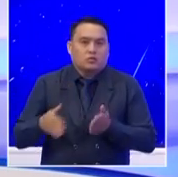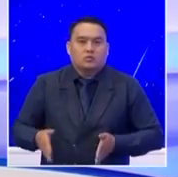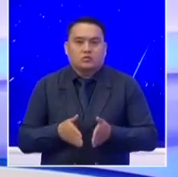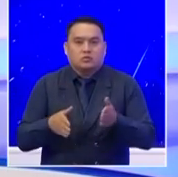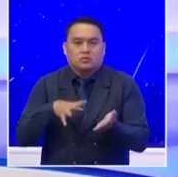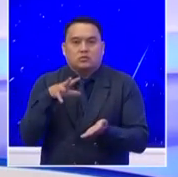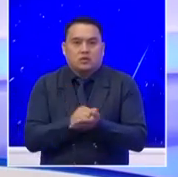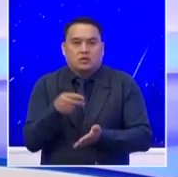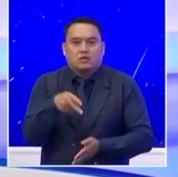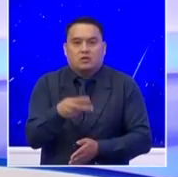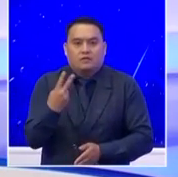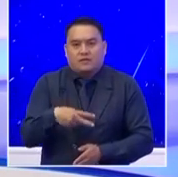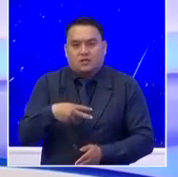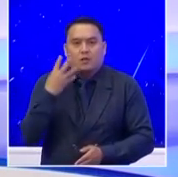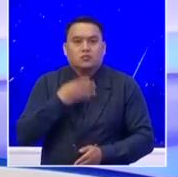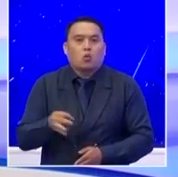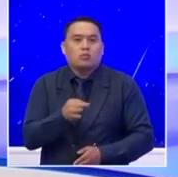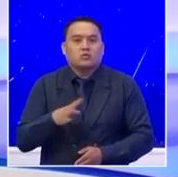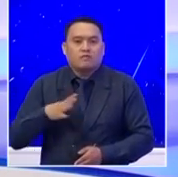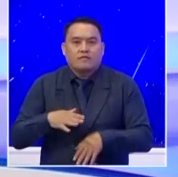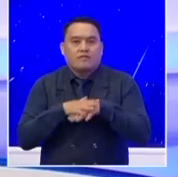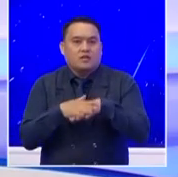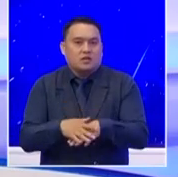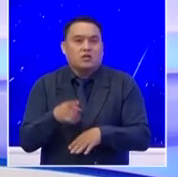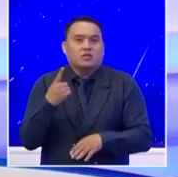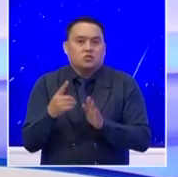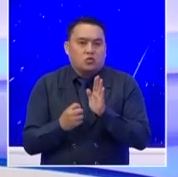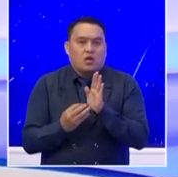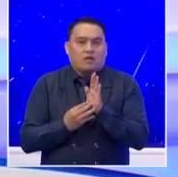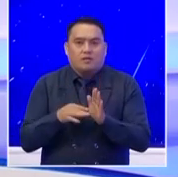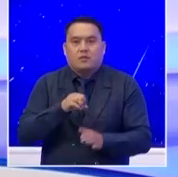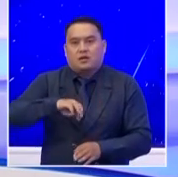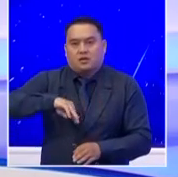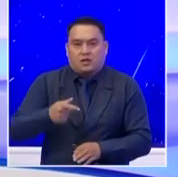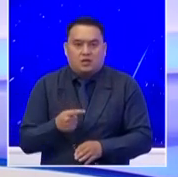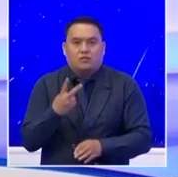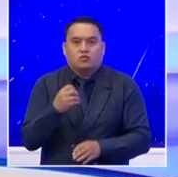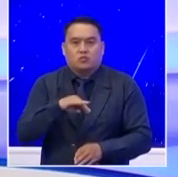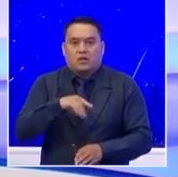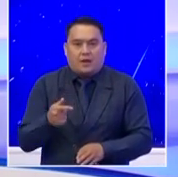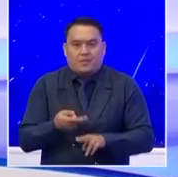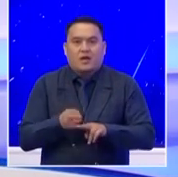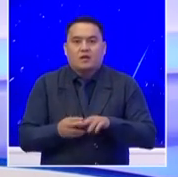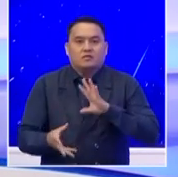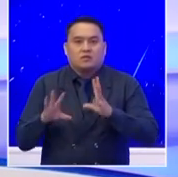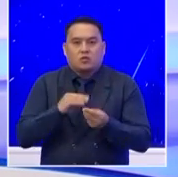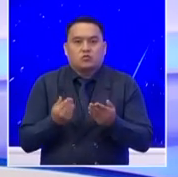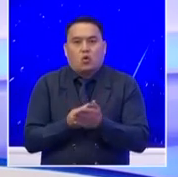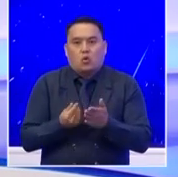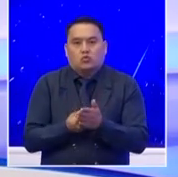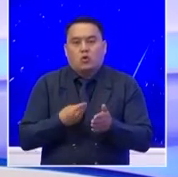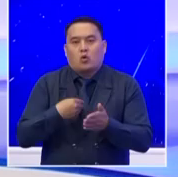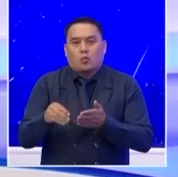«Дорожная карта занятости 2020» в Алматинской области выделено более 109 миллиардов 200 миллионов тенге. На эти средства